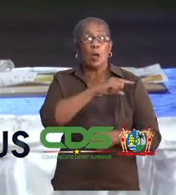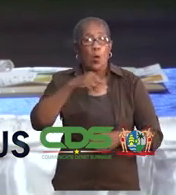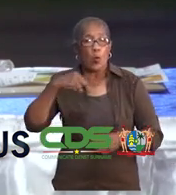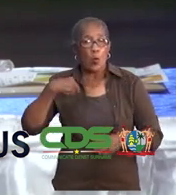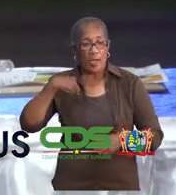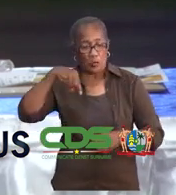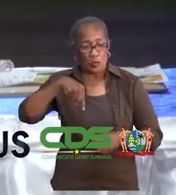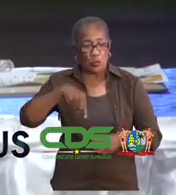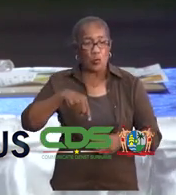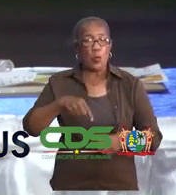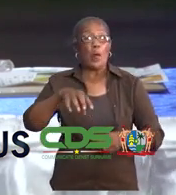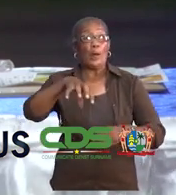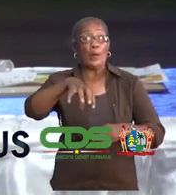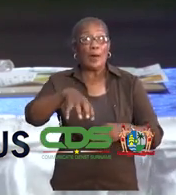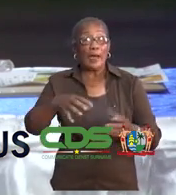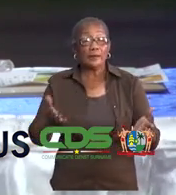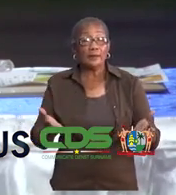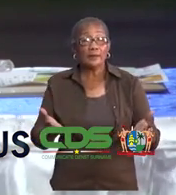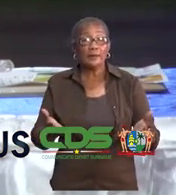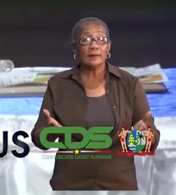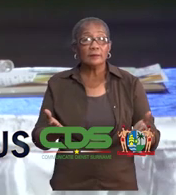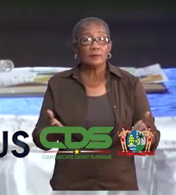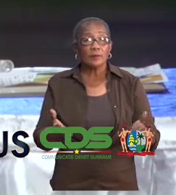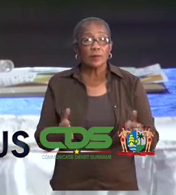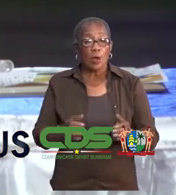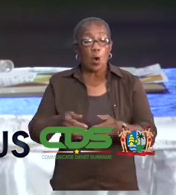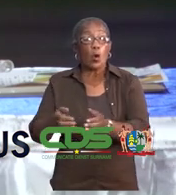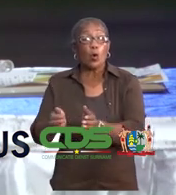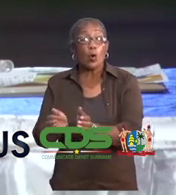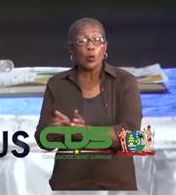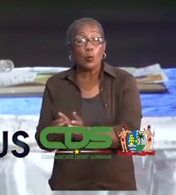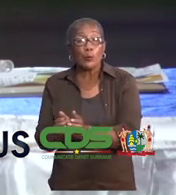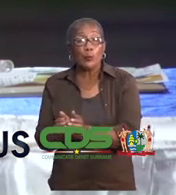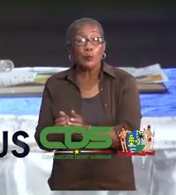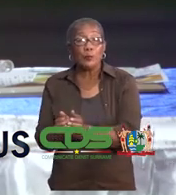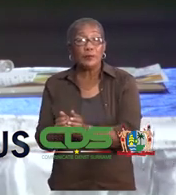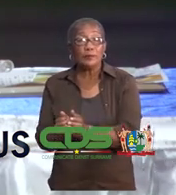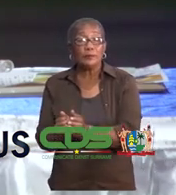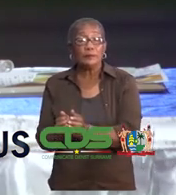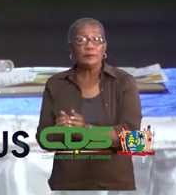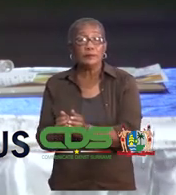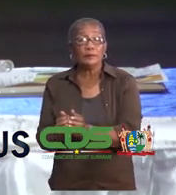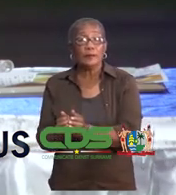park, een deel van die